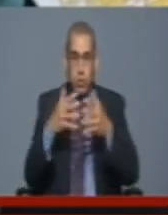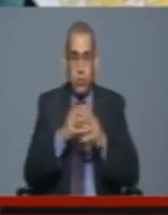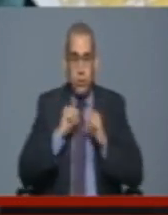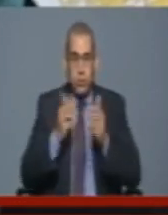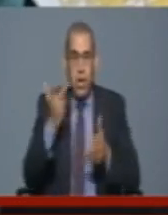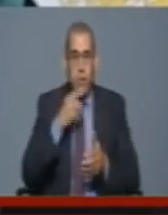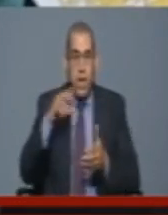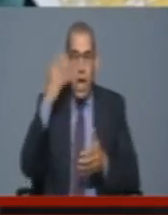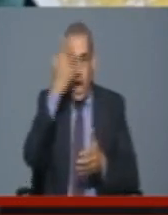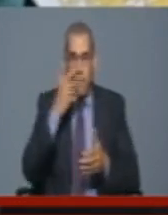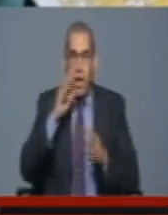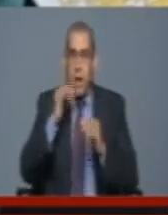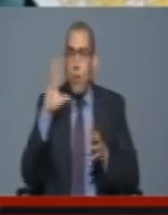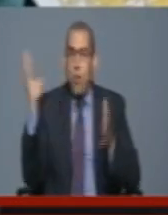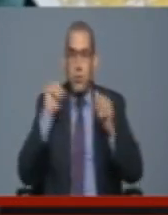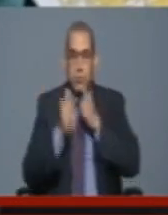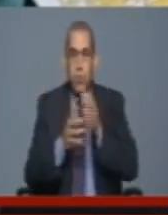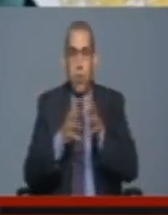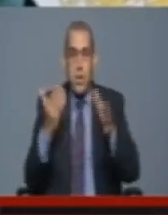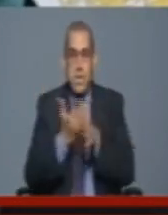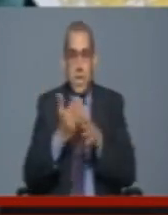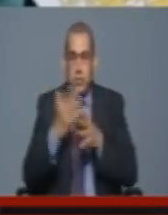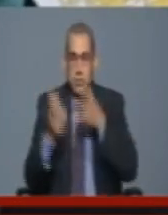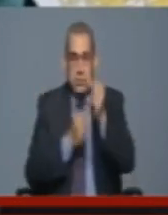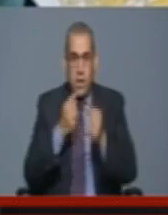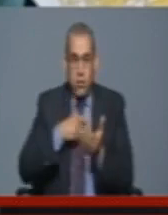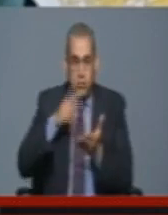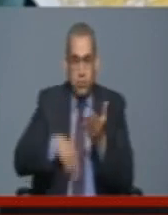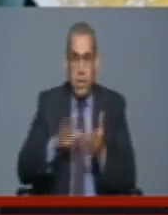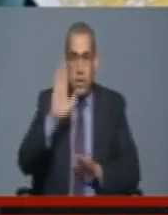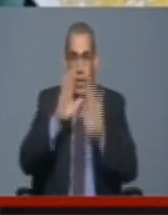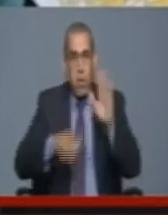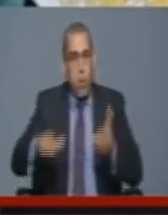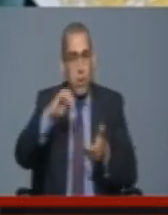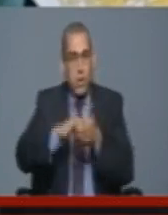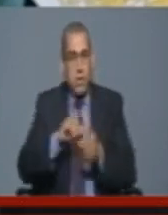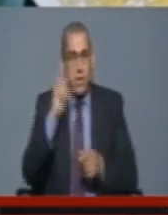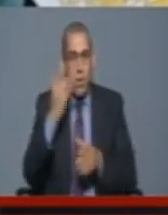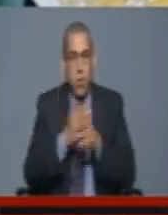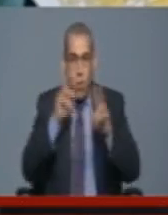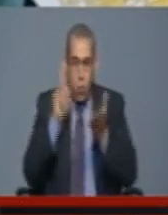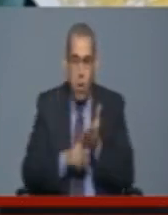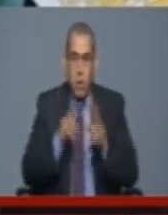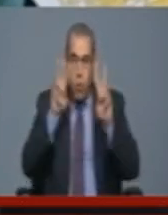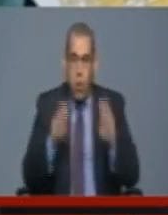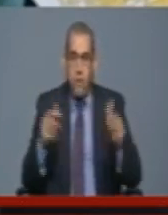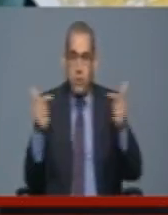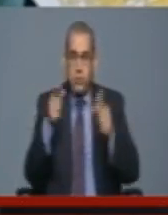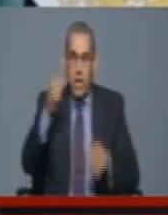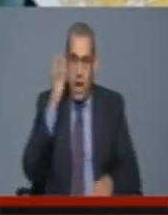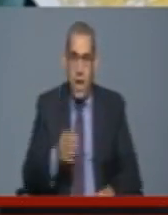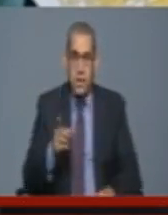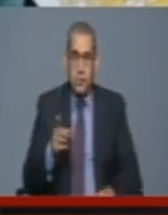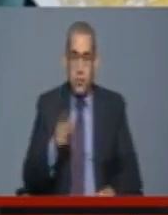واسعة من أجل الحصول على إقرار دولي بضرورة وقف هذا الصراع